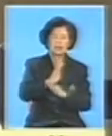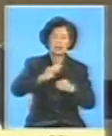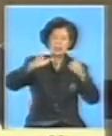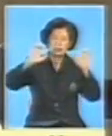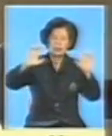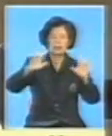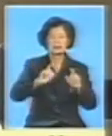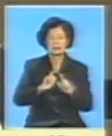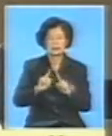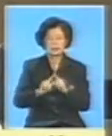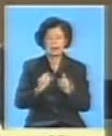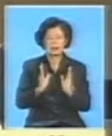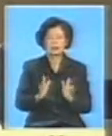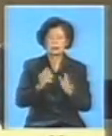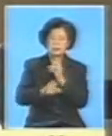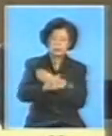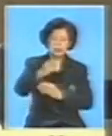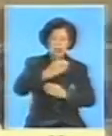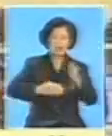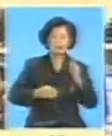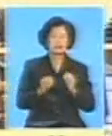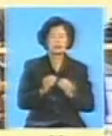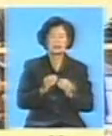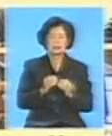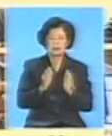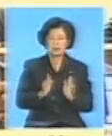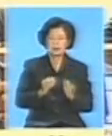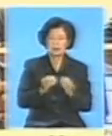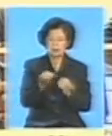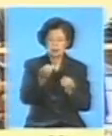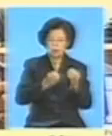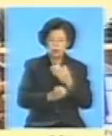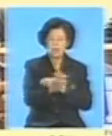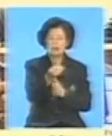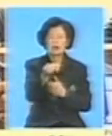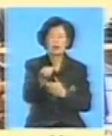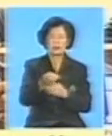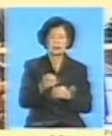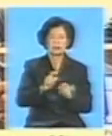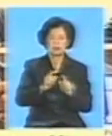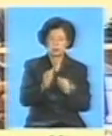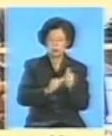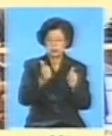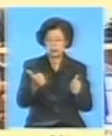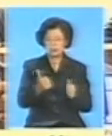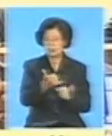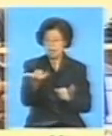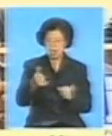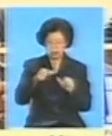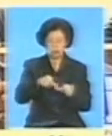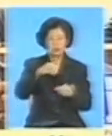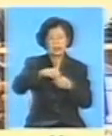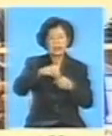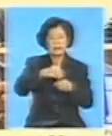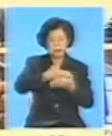าสังคมผู้ด้อยโอกาสผู้พิการต่างๆก็แล้วแต่ทั้งหมดจะต้องอยู่ในนโยบายที่รัฐบาลกำหนดไว้นะครับในการที่จะดูแลเขาให้